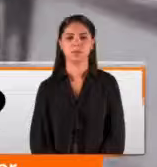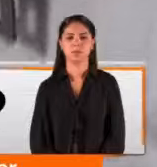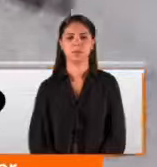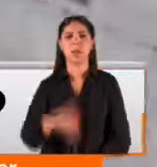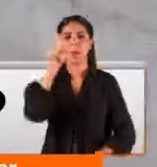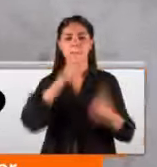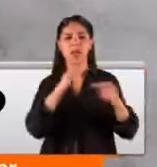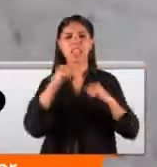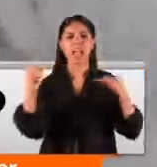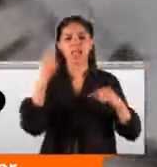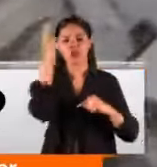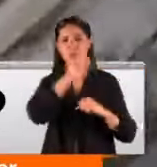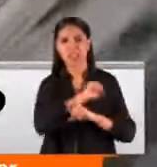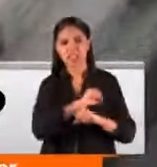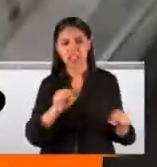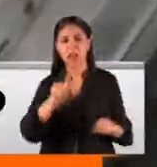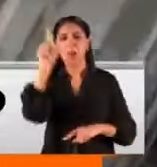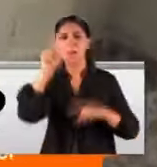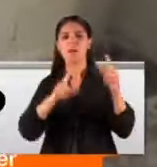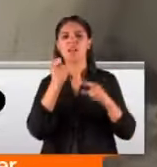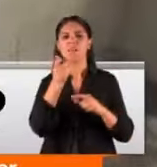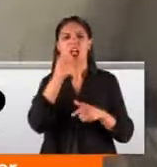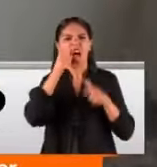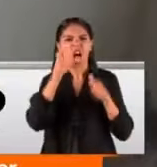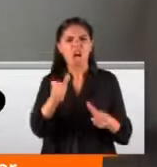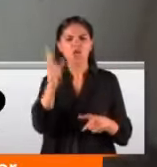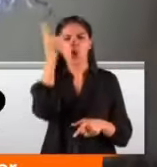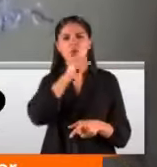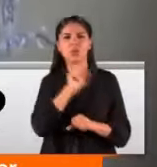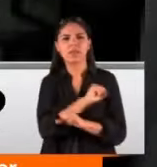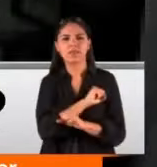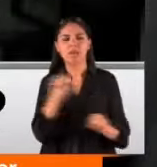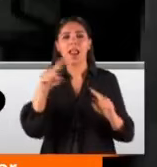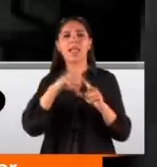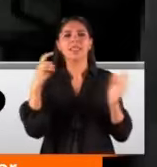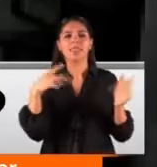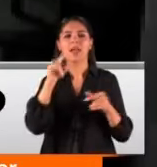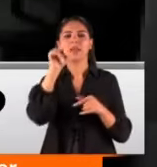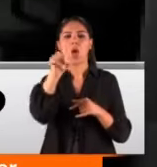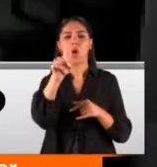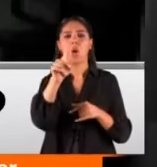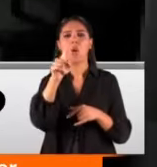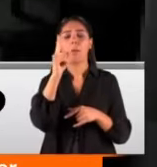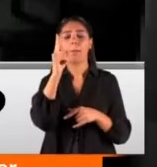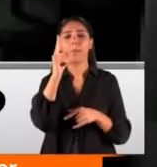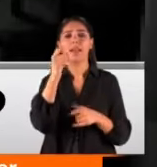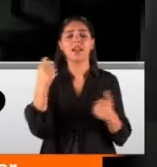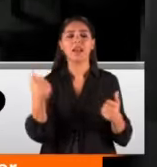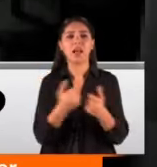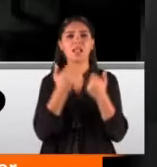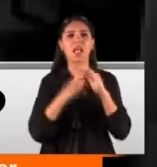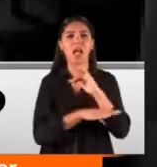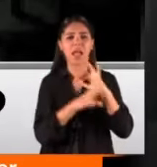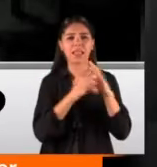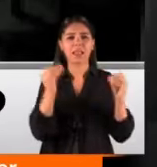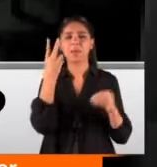Kimi ihmal kurbanı, kimi de gözünü para bürümüş kurnazların. Tekirdağ'da o faciaların birinde hayatını kaybeden 2